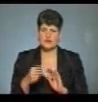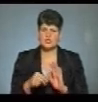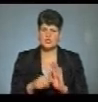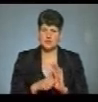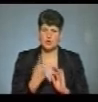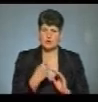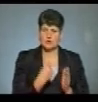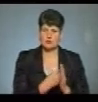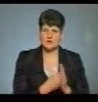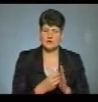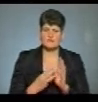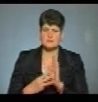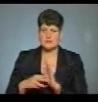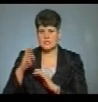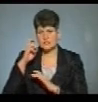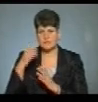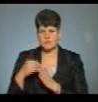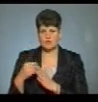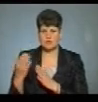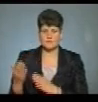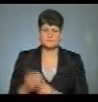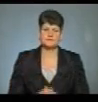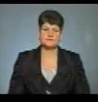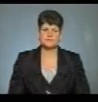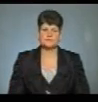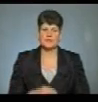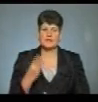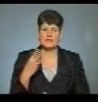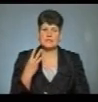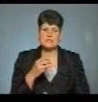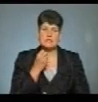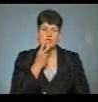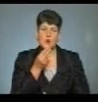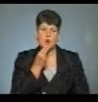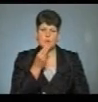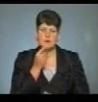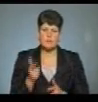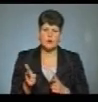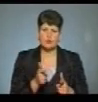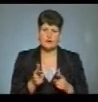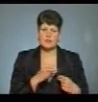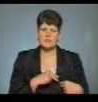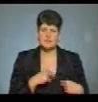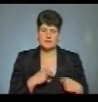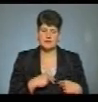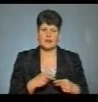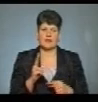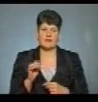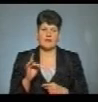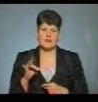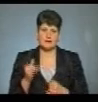обласного бюджету, 80 з державного. 30 обідів приготували працівники Карітасу для безхатьків